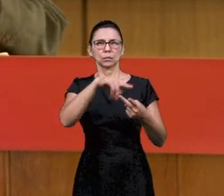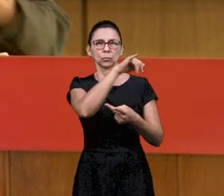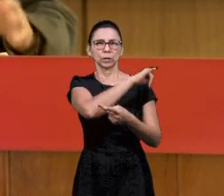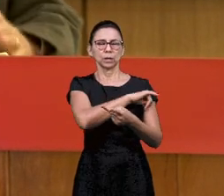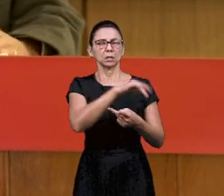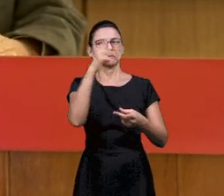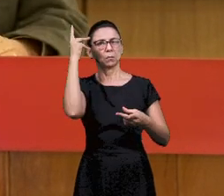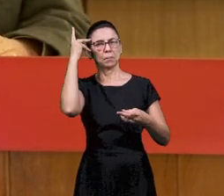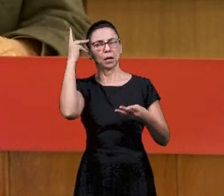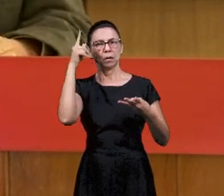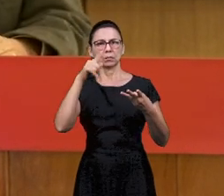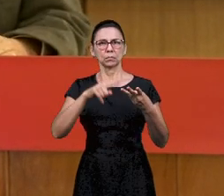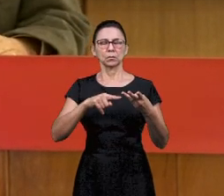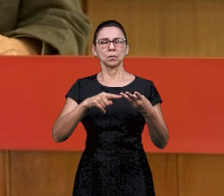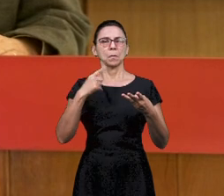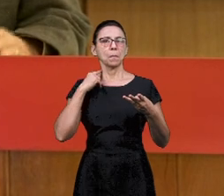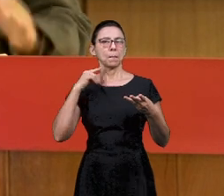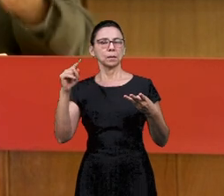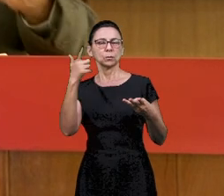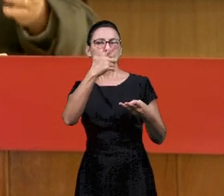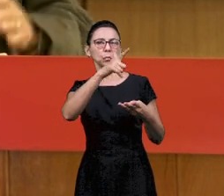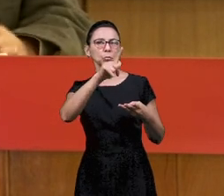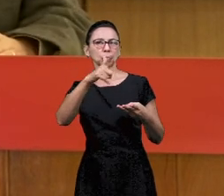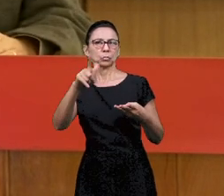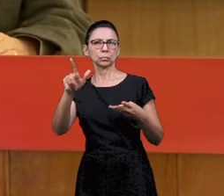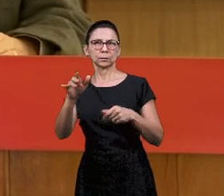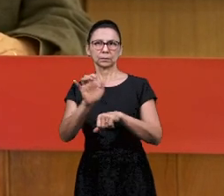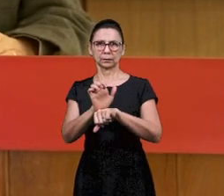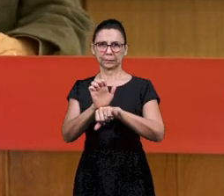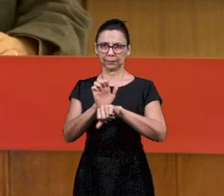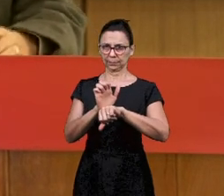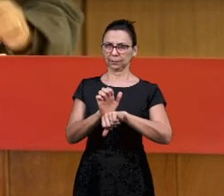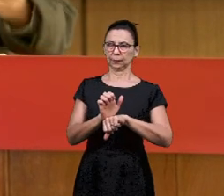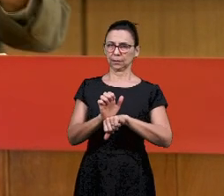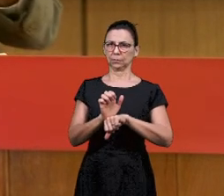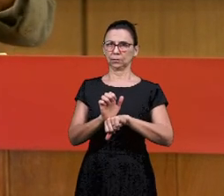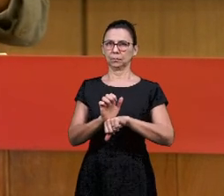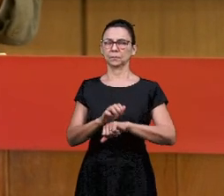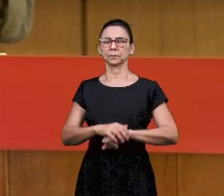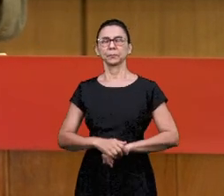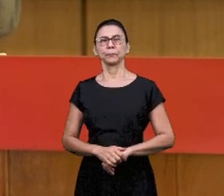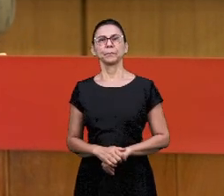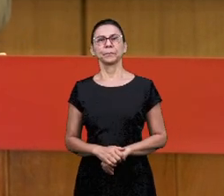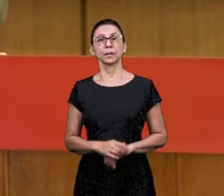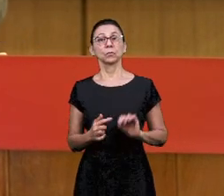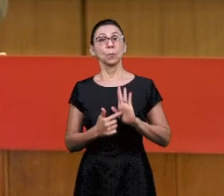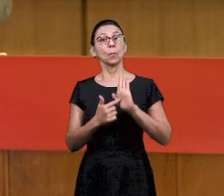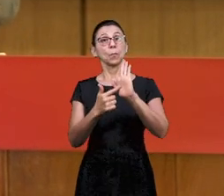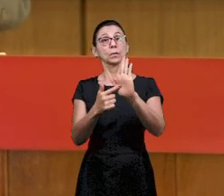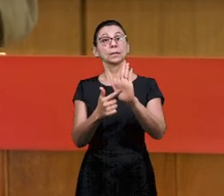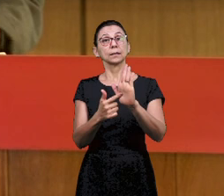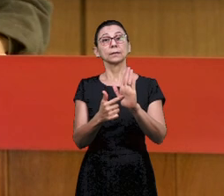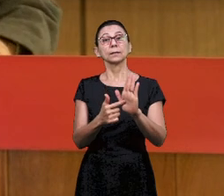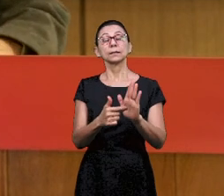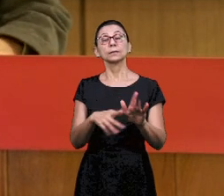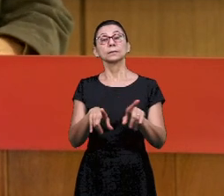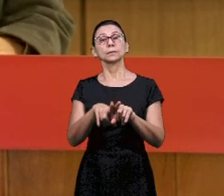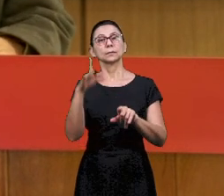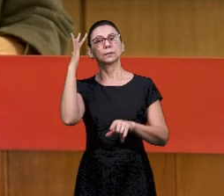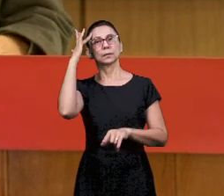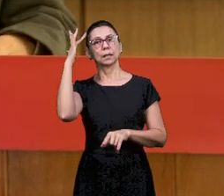São Paulo, Minas Gerais et d'autres États, nous allons publier cela à nos frères et sœurs. Et demain, à